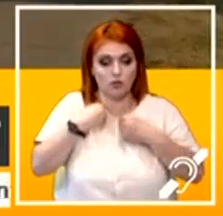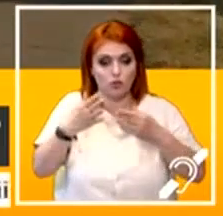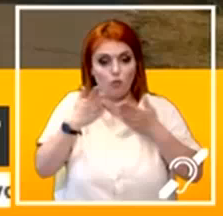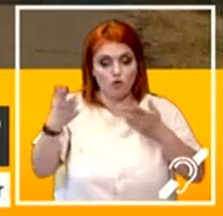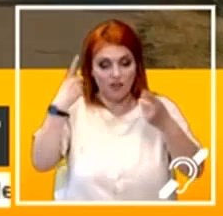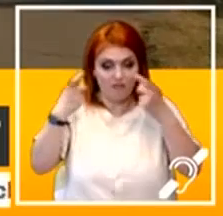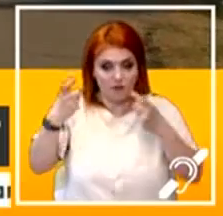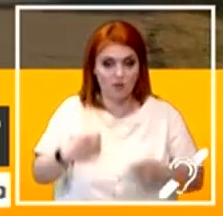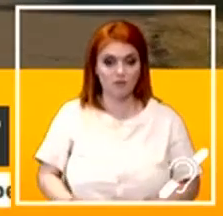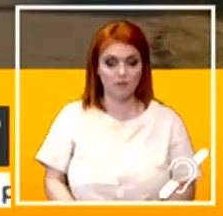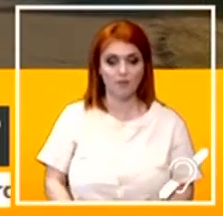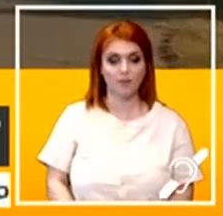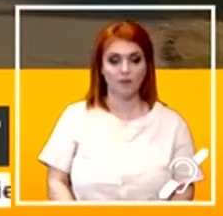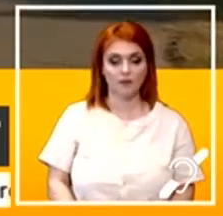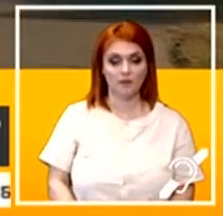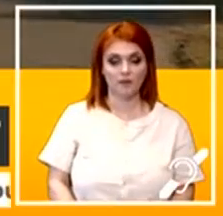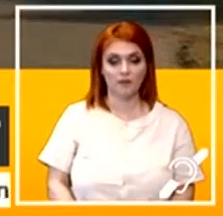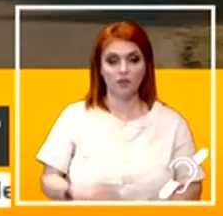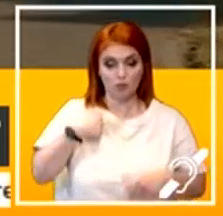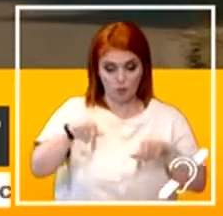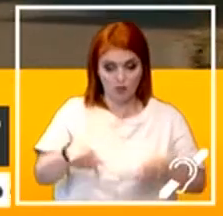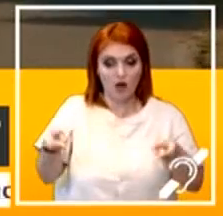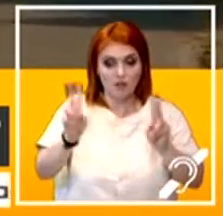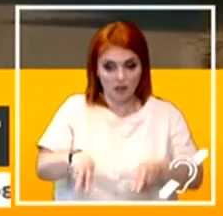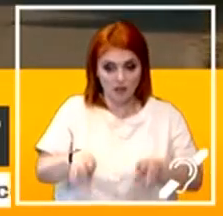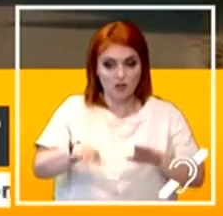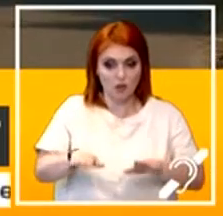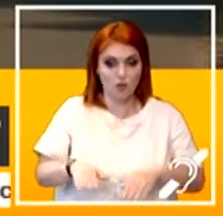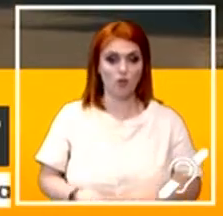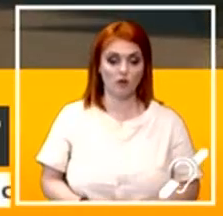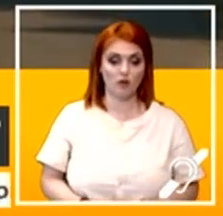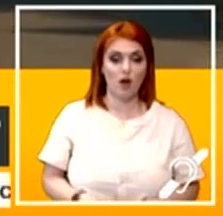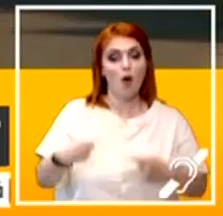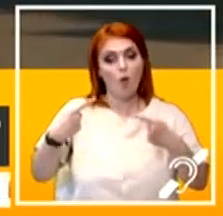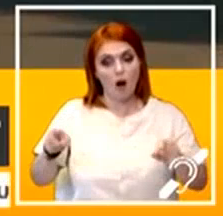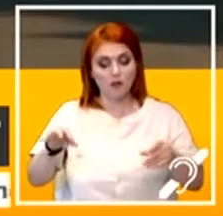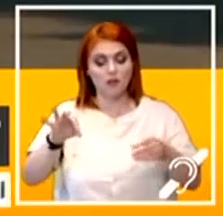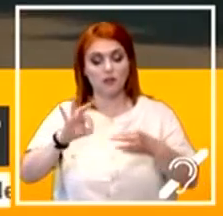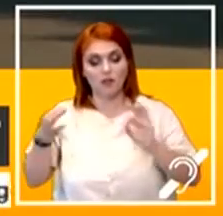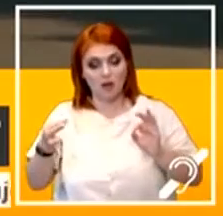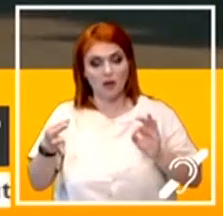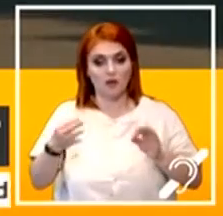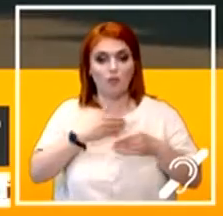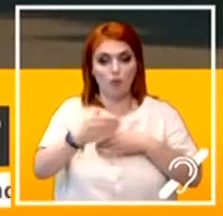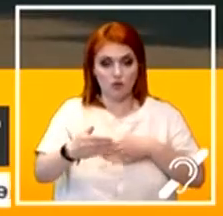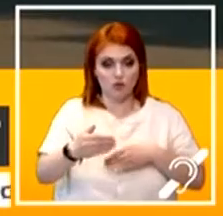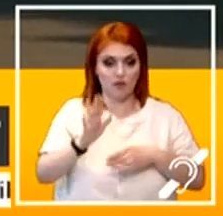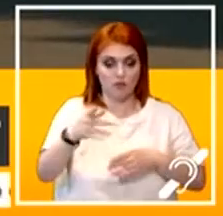în scurt timp. Noi vom fi aici la fața locului, iar cu alte detalii vom reveni ulterior.